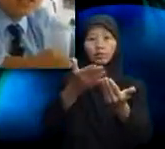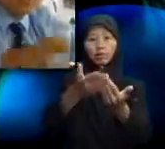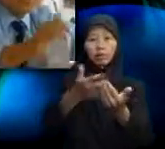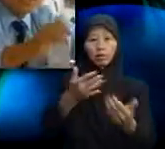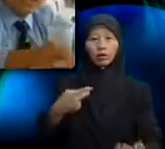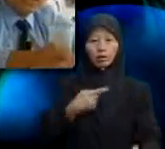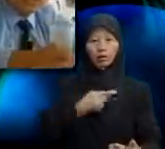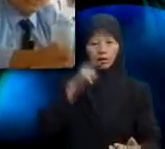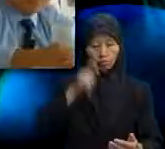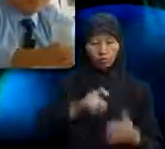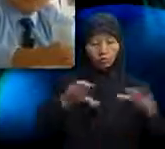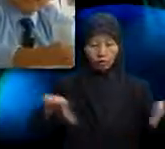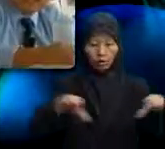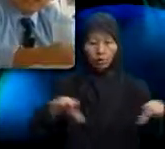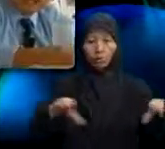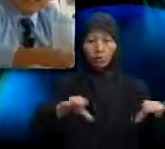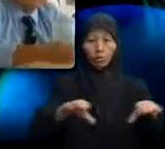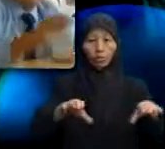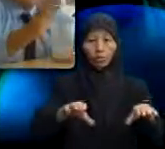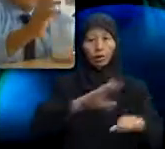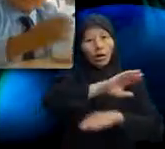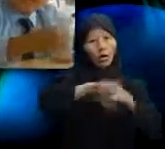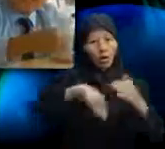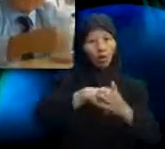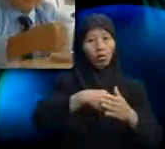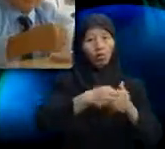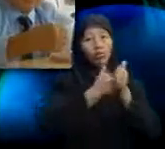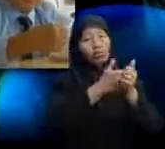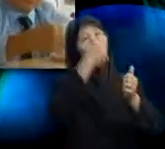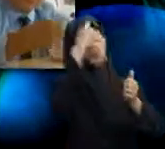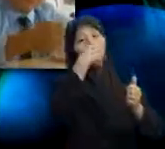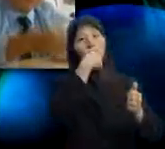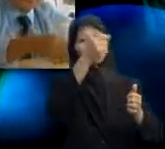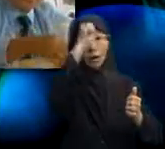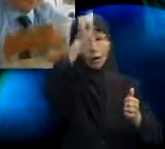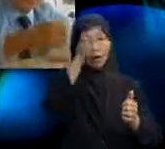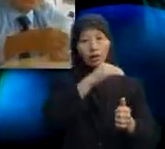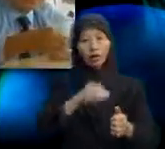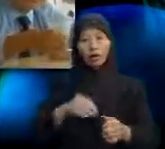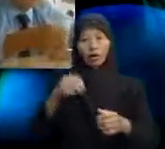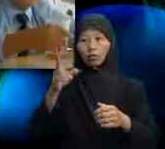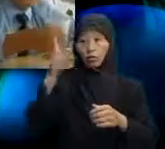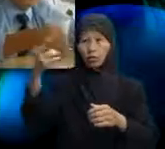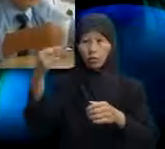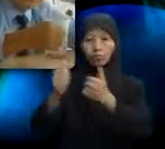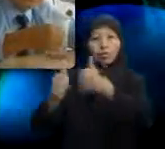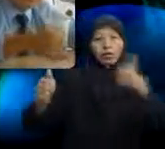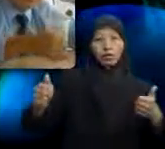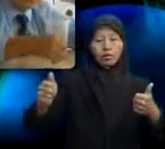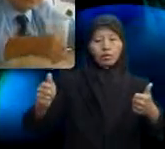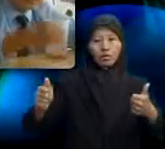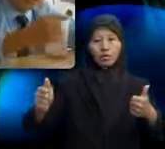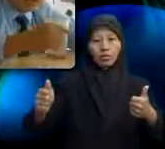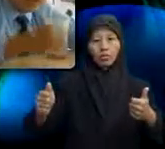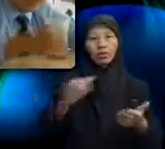kawan-kawan. Kita dituntut melaksanakan segala perintah Allah dan meninggalkan apa saja yang dilarang dan